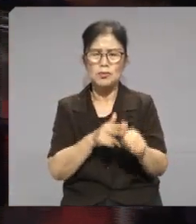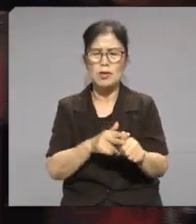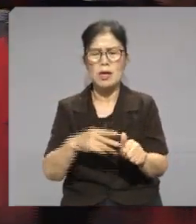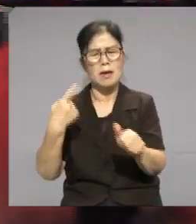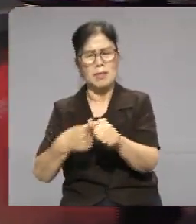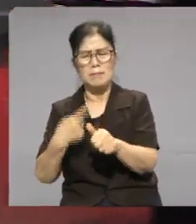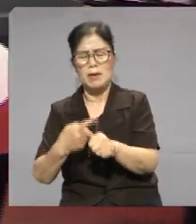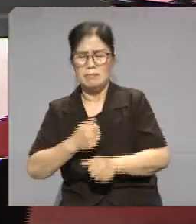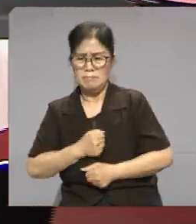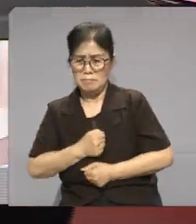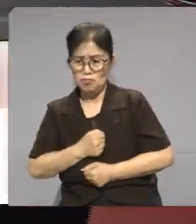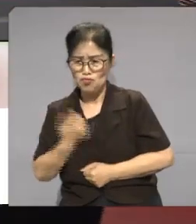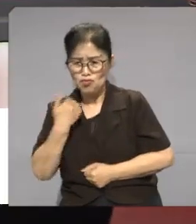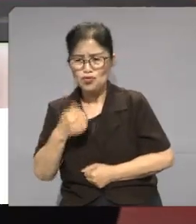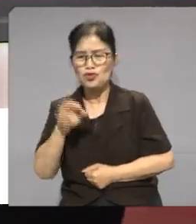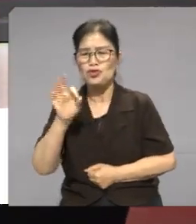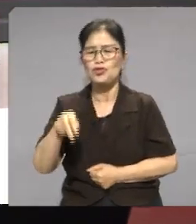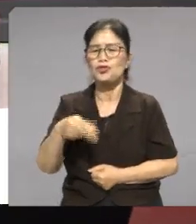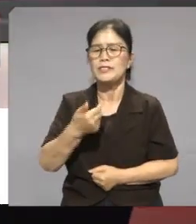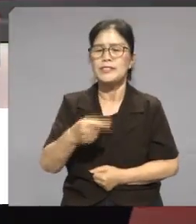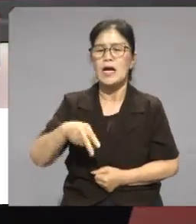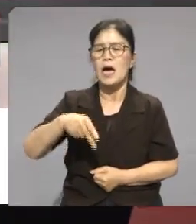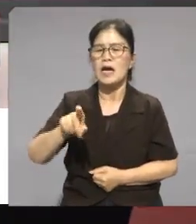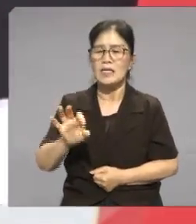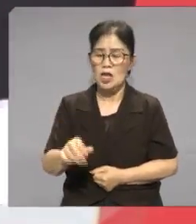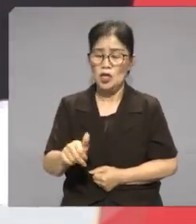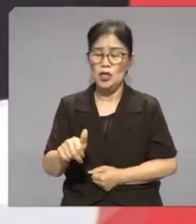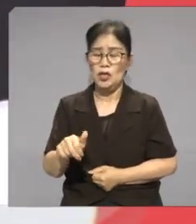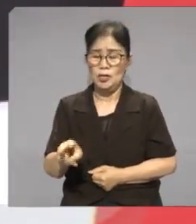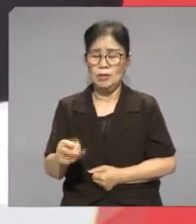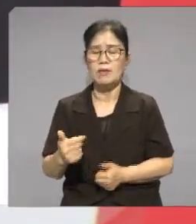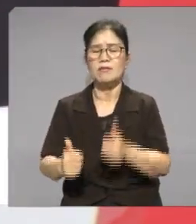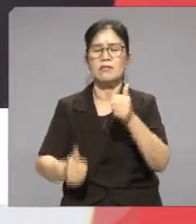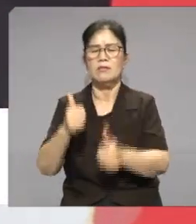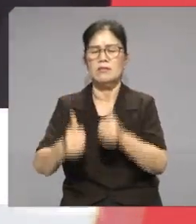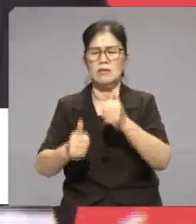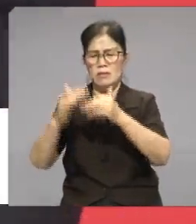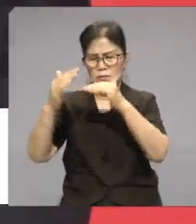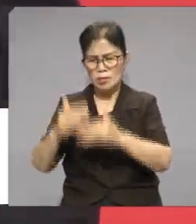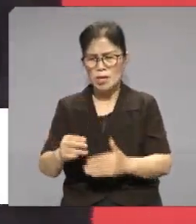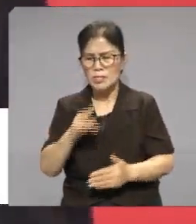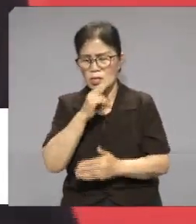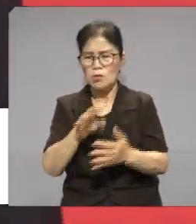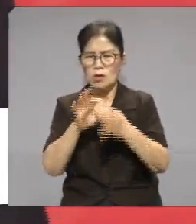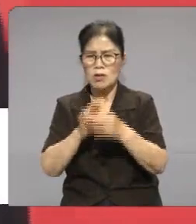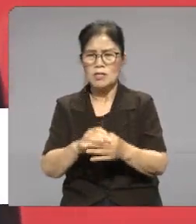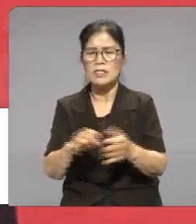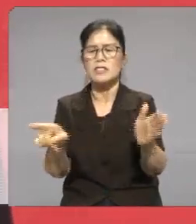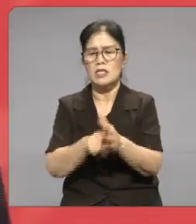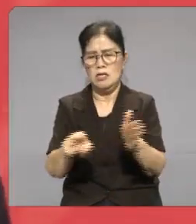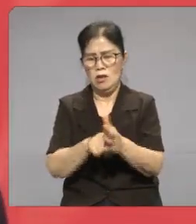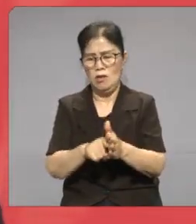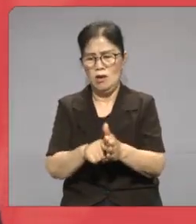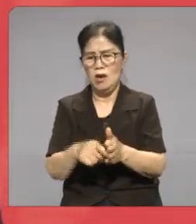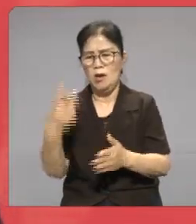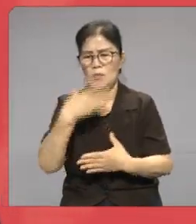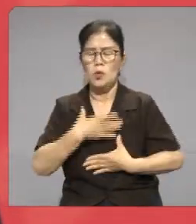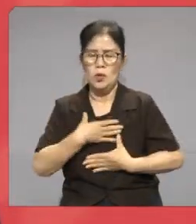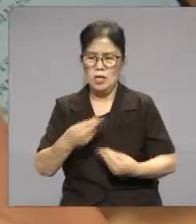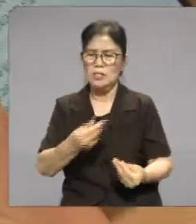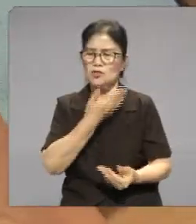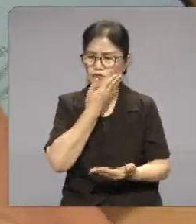비판을 가한 윤상현 후보는 경선 과정에서 불거진 각종 의혹과 관련해 신뢰와 보완이 중요하다는 점을